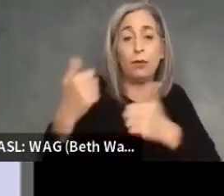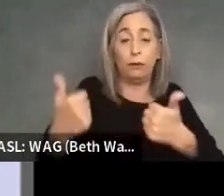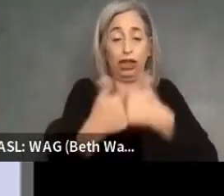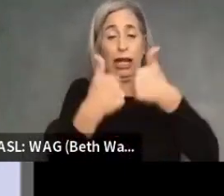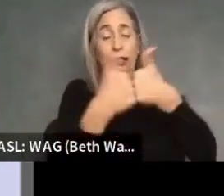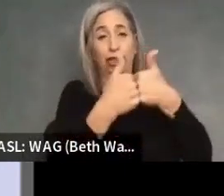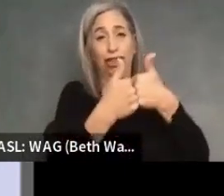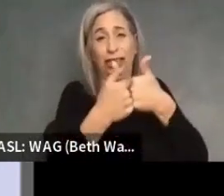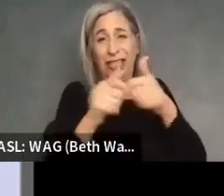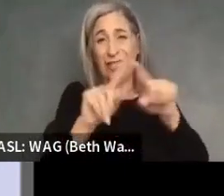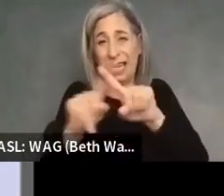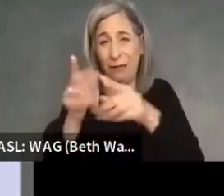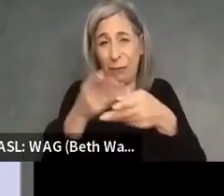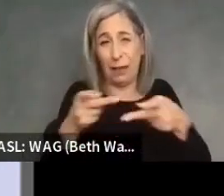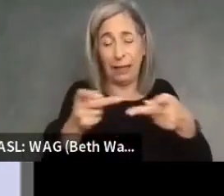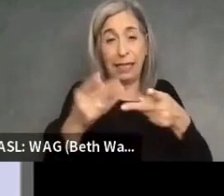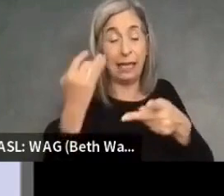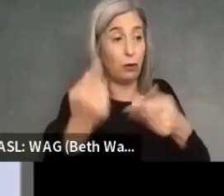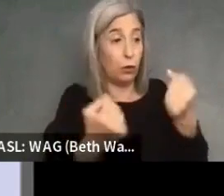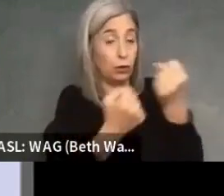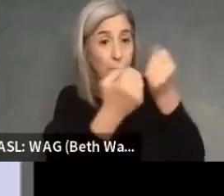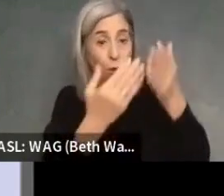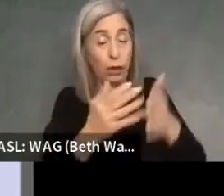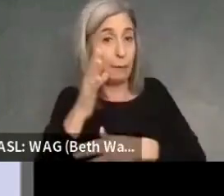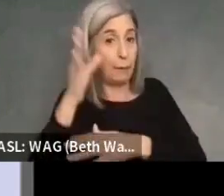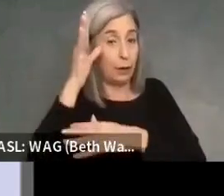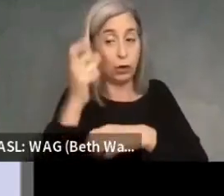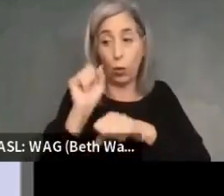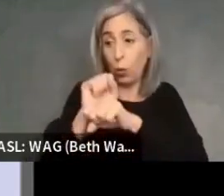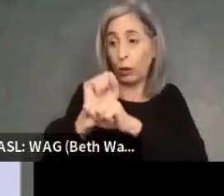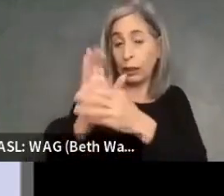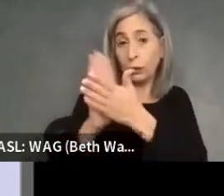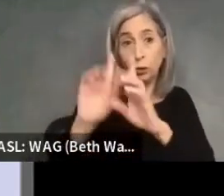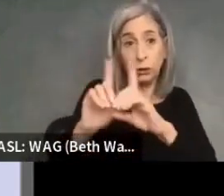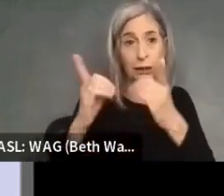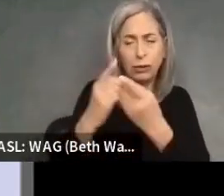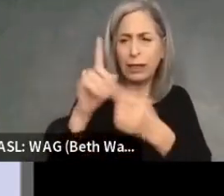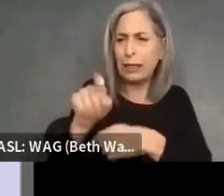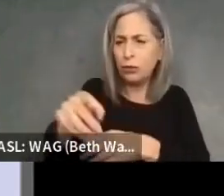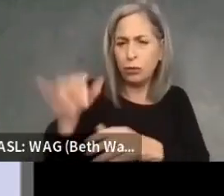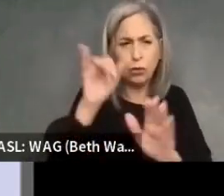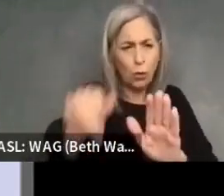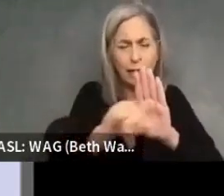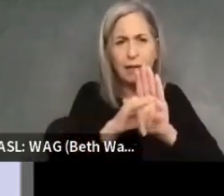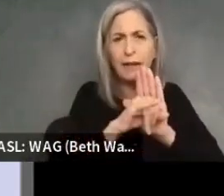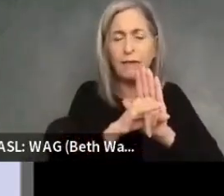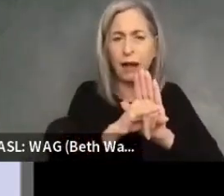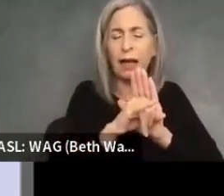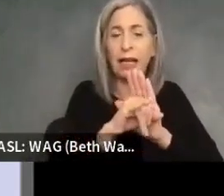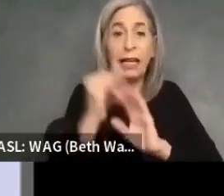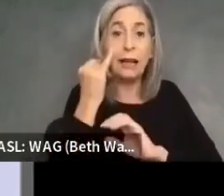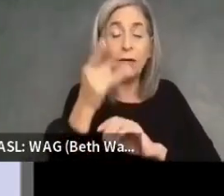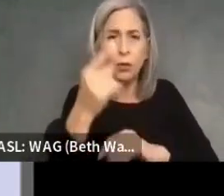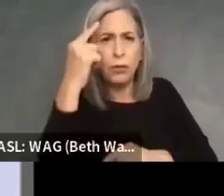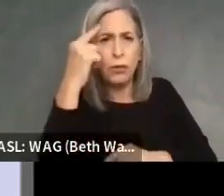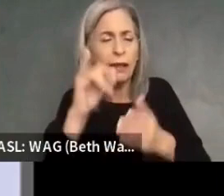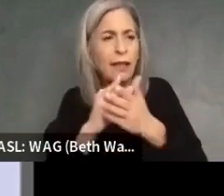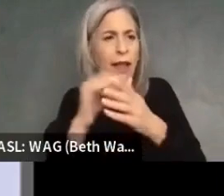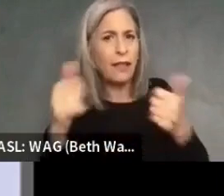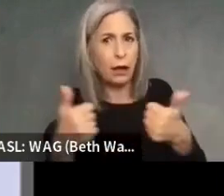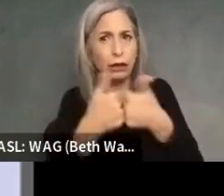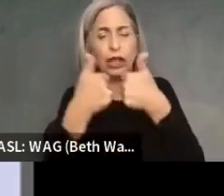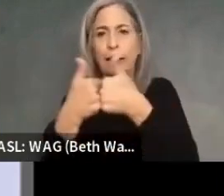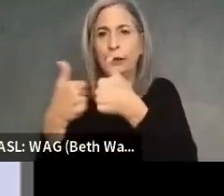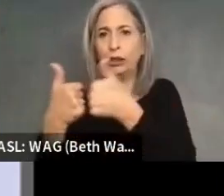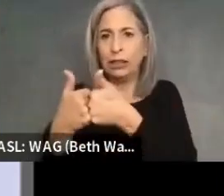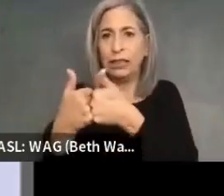作为家长，我希望你们可以想一想看，你在几下的这些范围内有没有任何的问